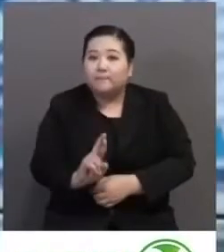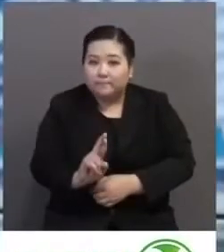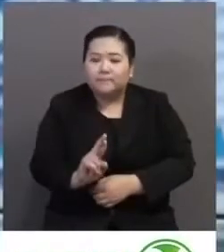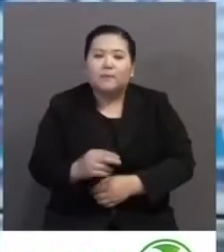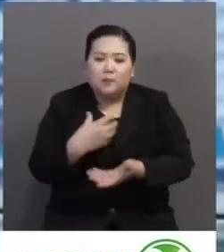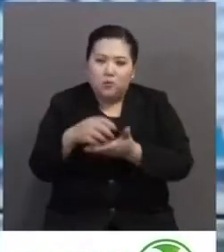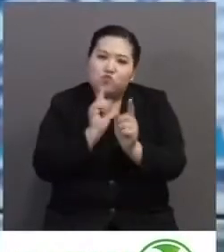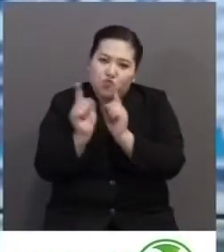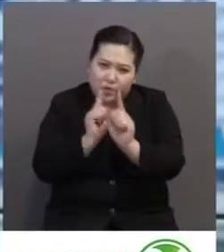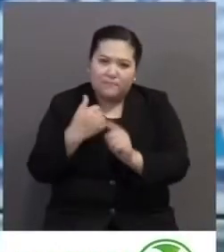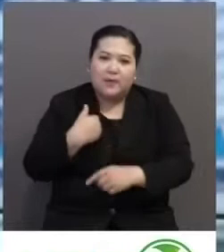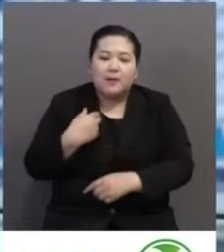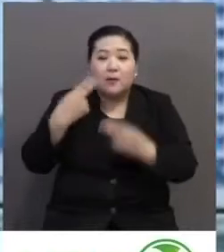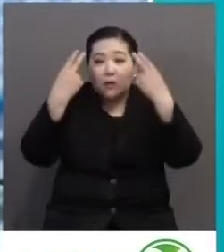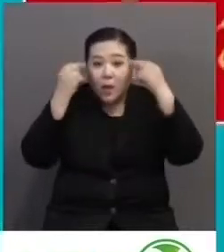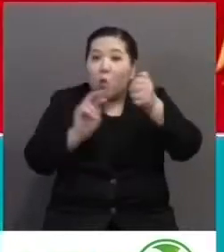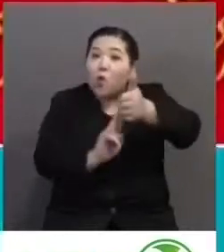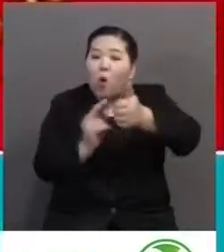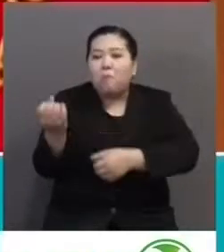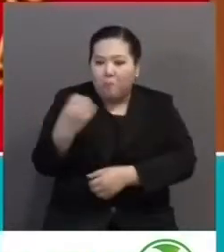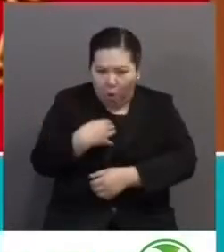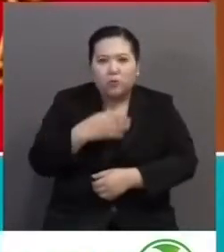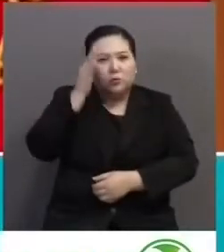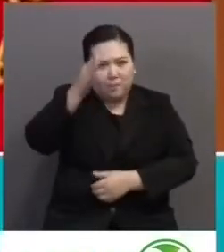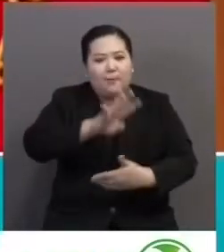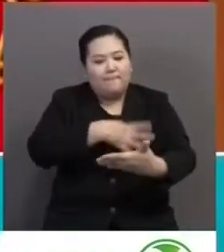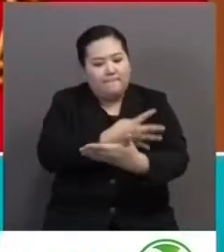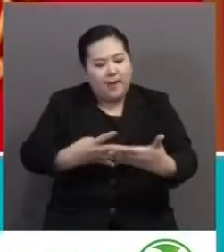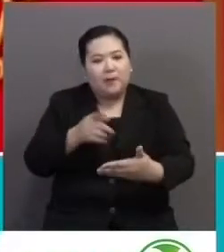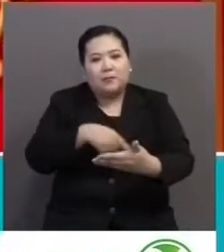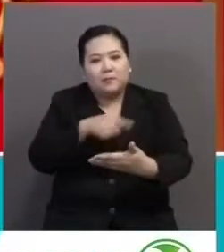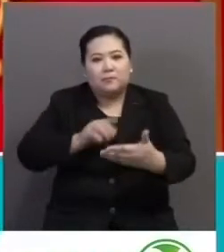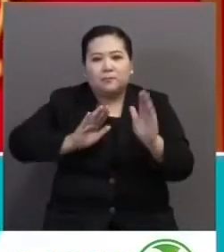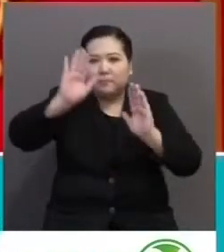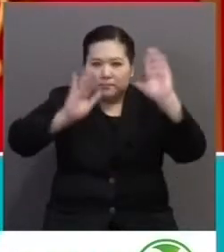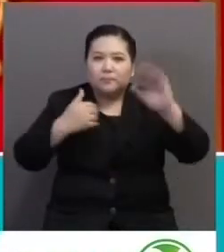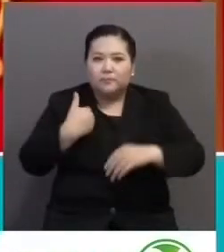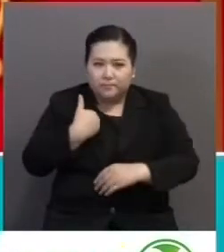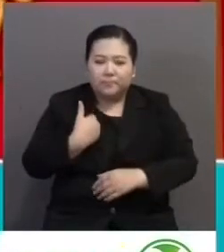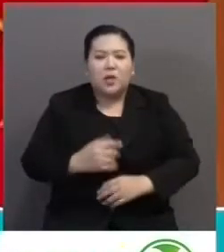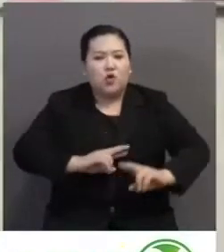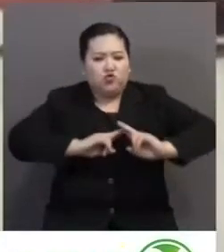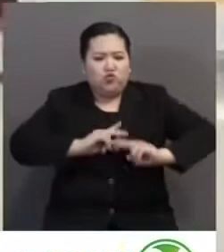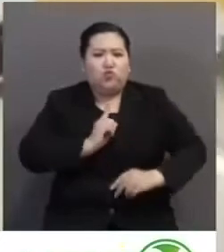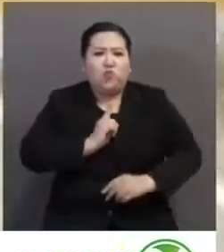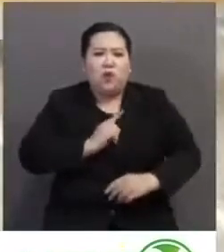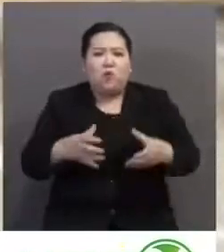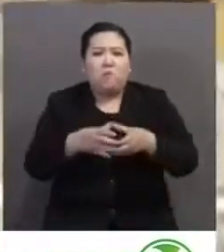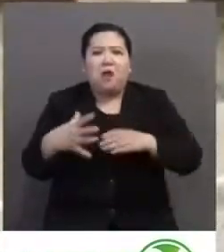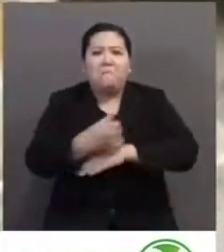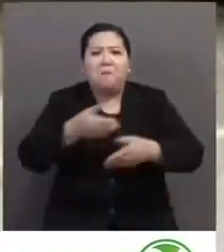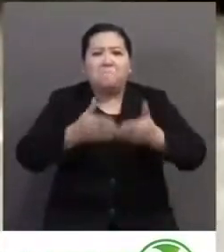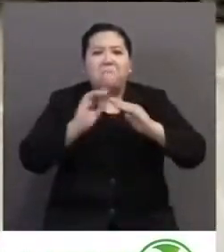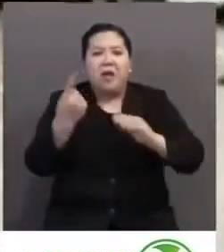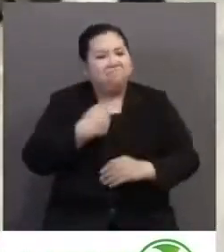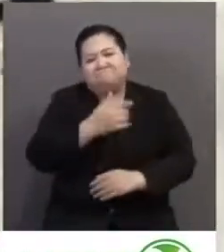ลือกตั้งนั้นจะยังคงเดินหน้าตามรถแมพแล้วก็ส่วนตัวยังไม่มีแนวคิดที่จะมีการตั้งพรรคการเมืองเป็นของตนเองด้วยนะครับเรื่องนี้เองครับท